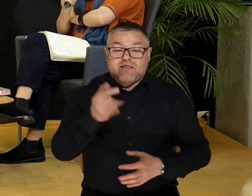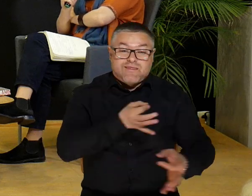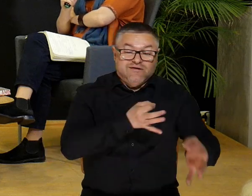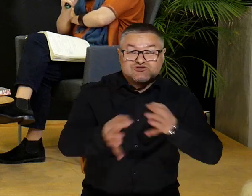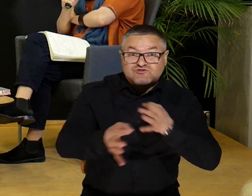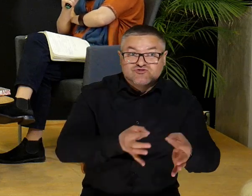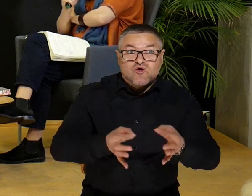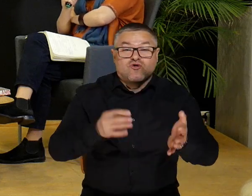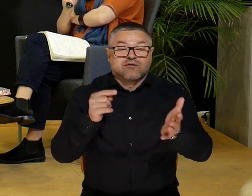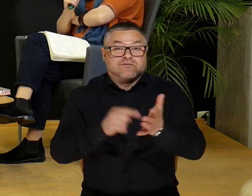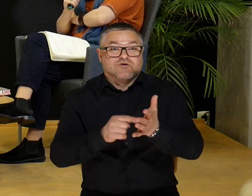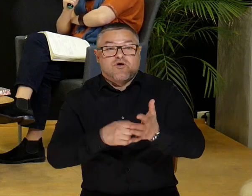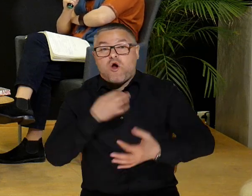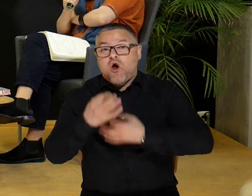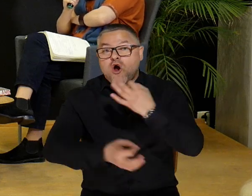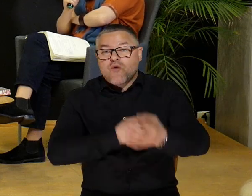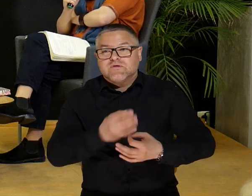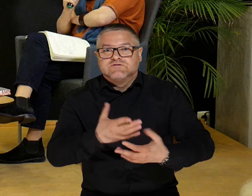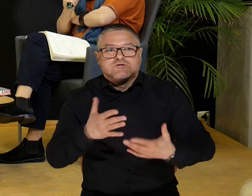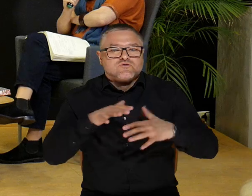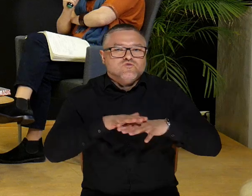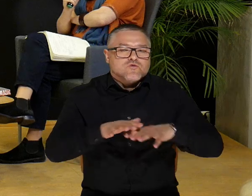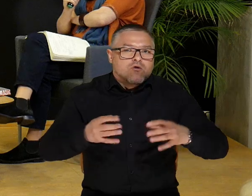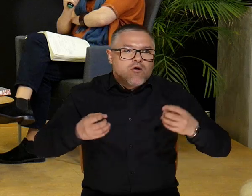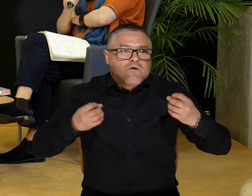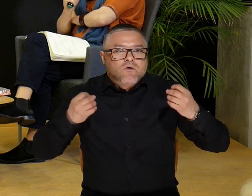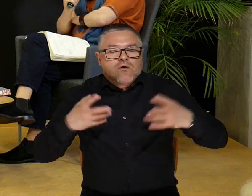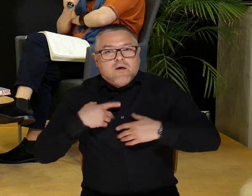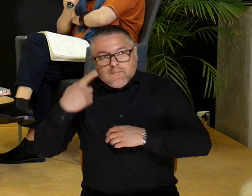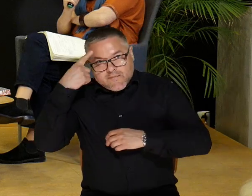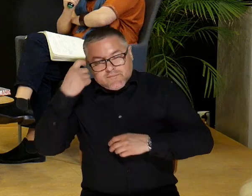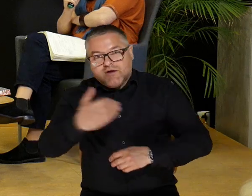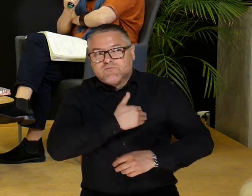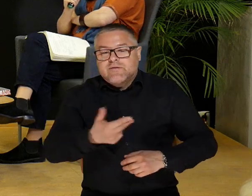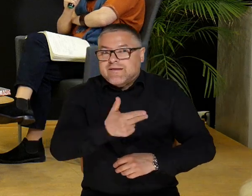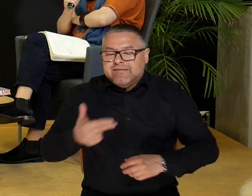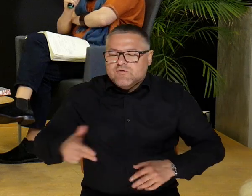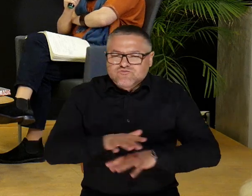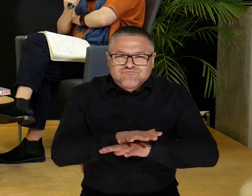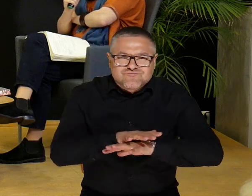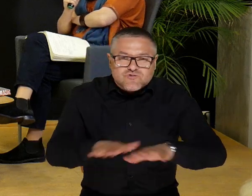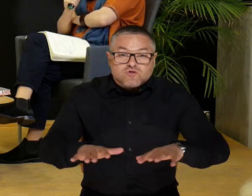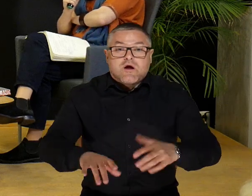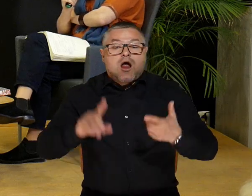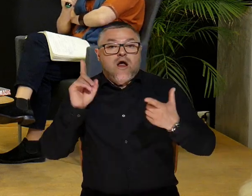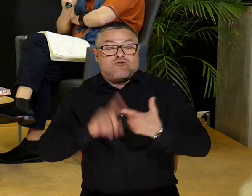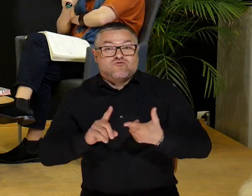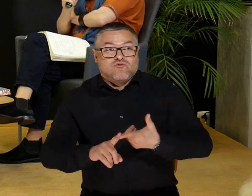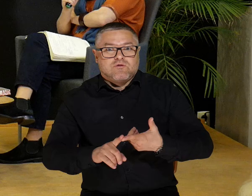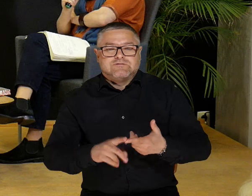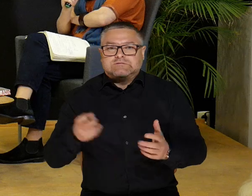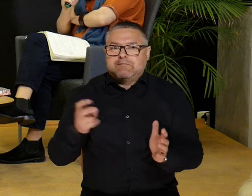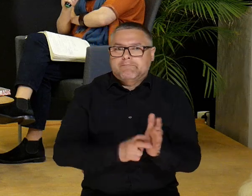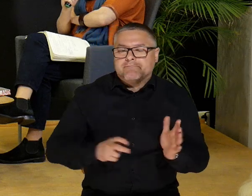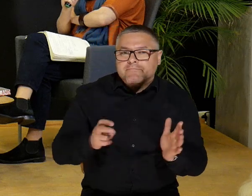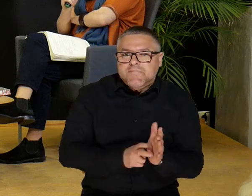strony mówimy tutaj o tym przesycie tej kultury pamięci polskiej tymi tematami, a z drugiej strony właśnie takim niedosytem,